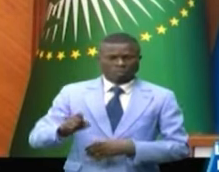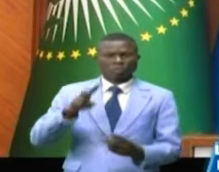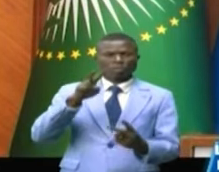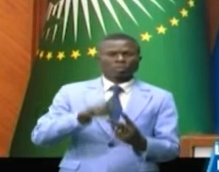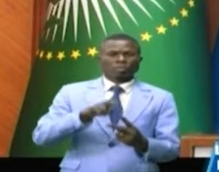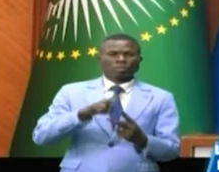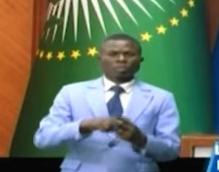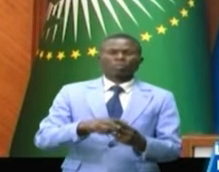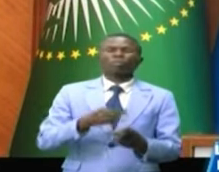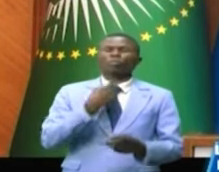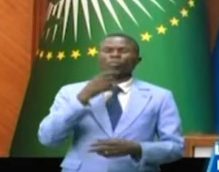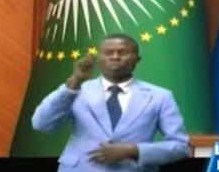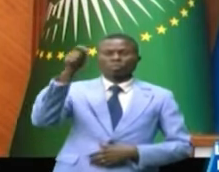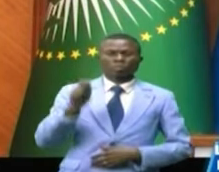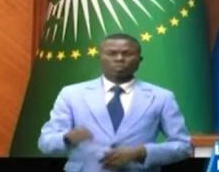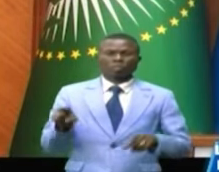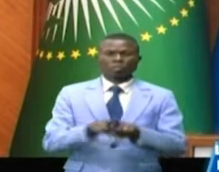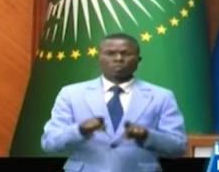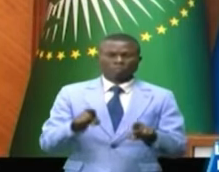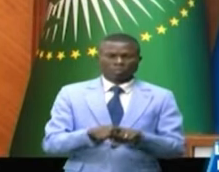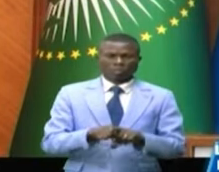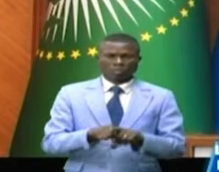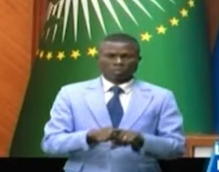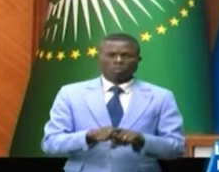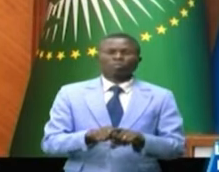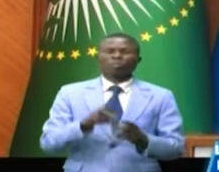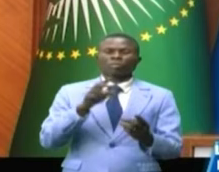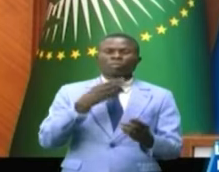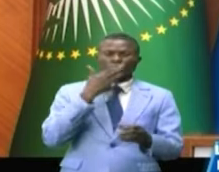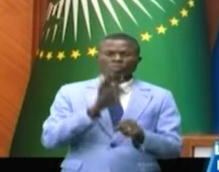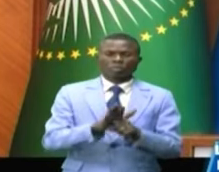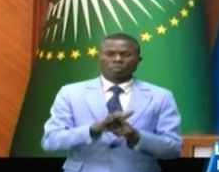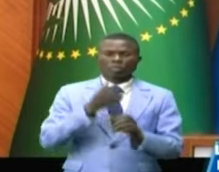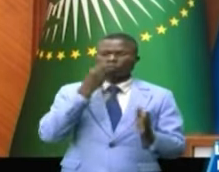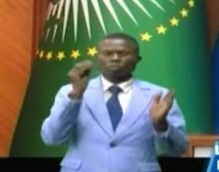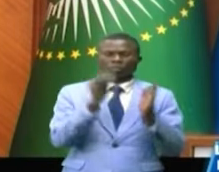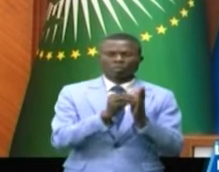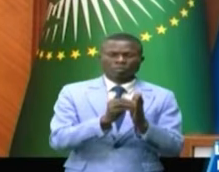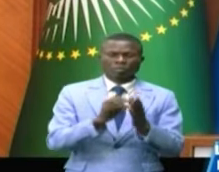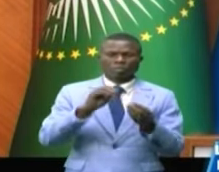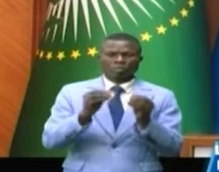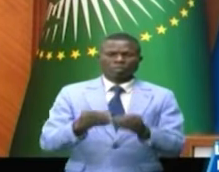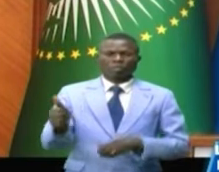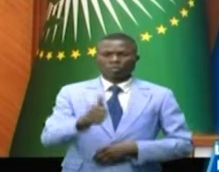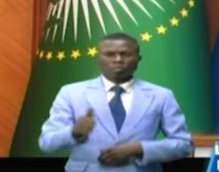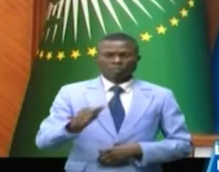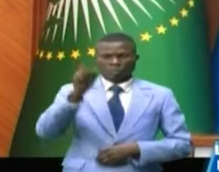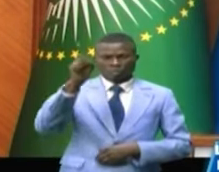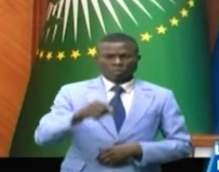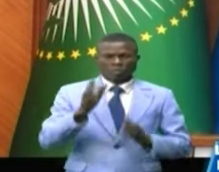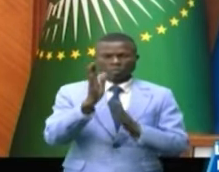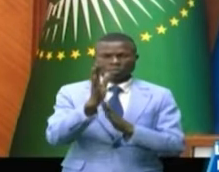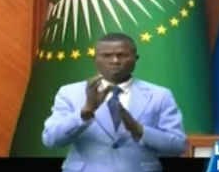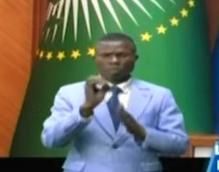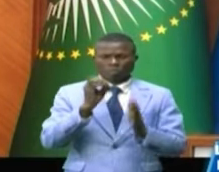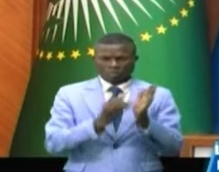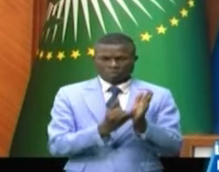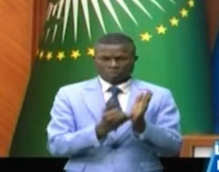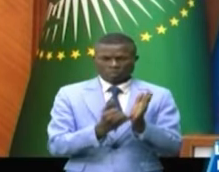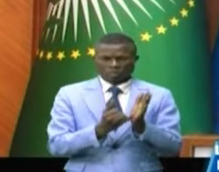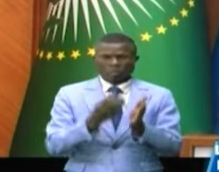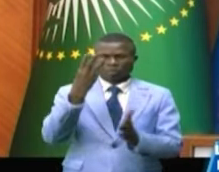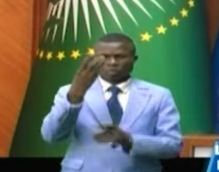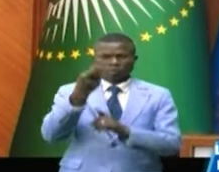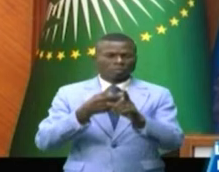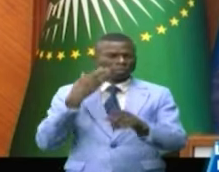l'état de siège, tel que cela leur est garanti par l'ordonnance numéro 21/016 du 3